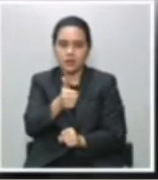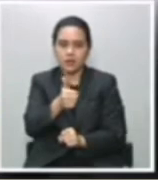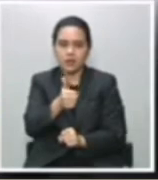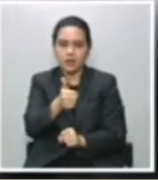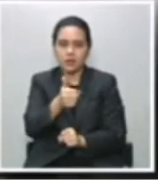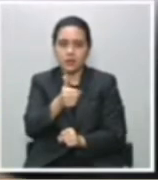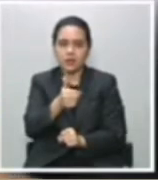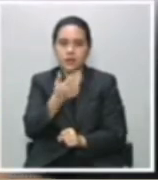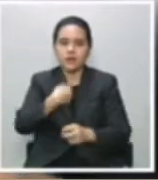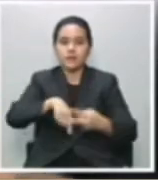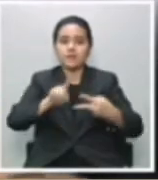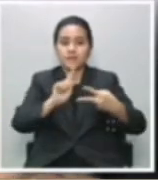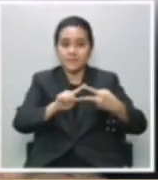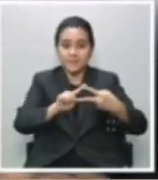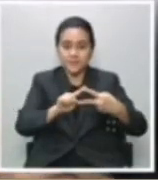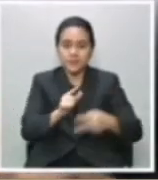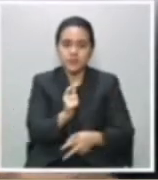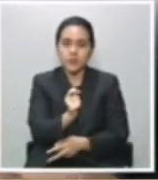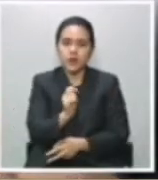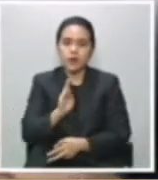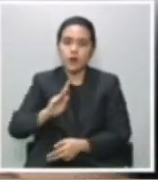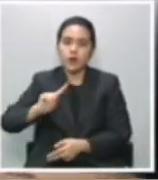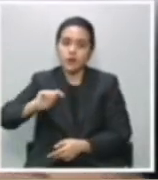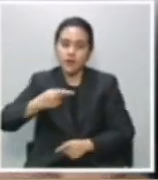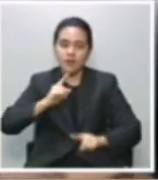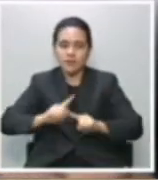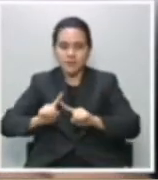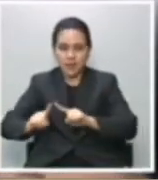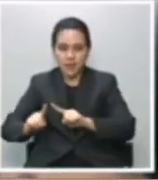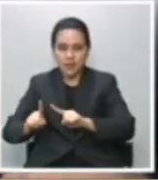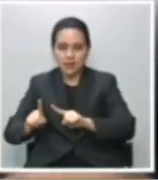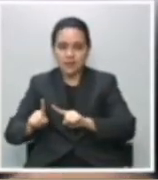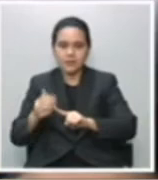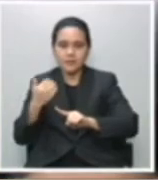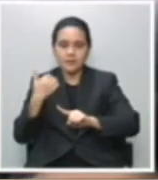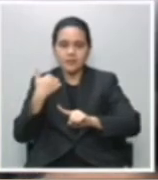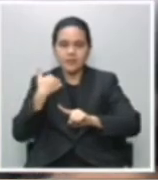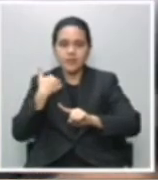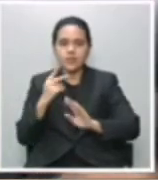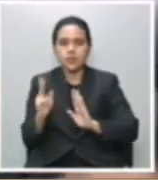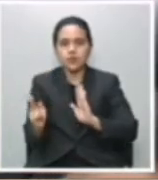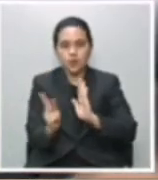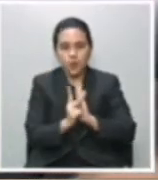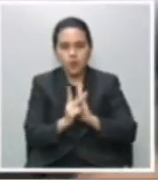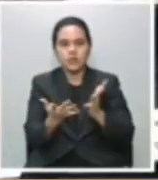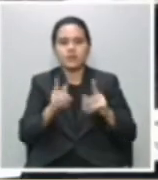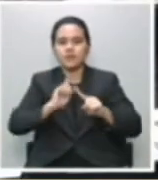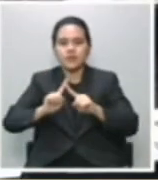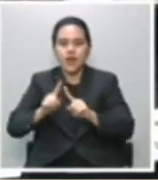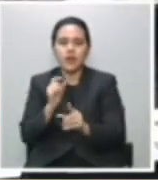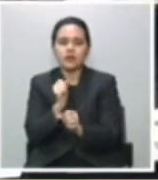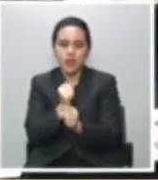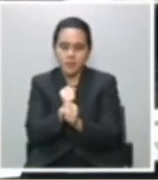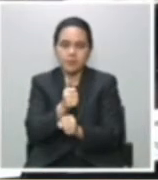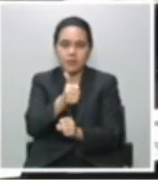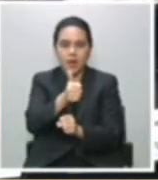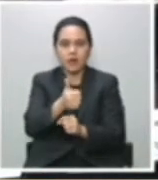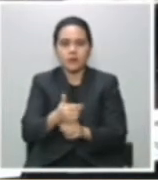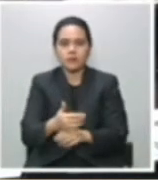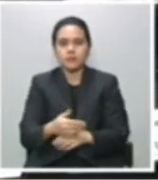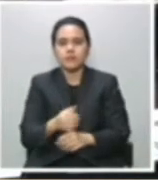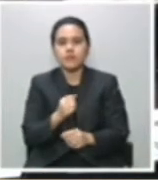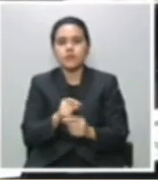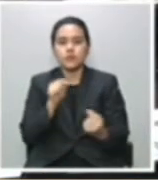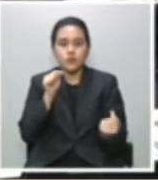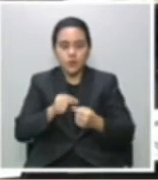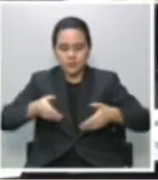นี้องค์กรท้องถิ่นจะสามารถที่ออกข้อบัญญัติหรือเทศบัญญัติดำเนินการได้เลยตามสภา